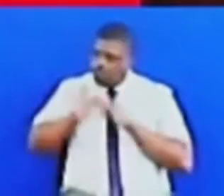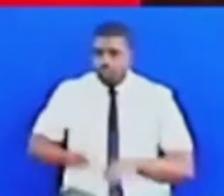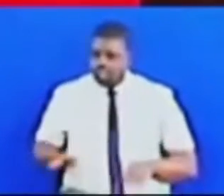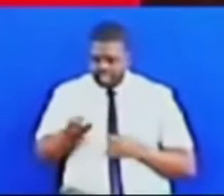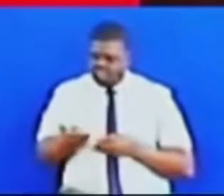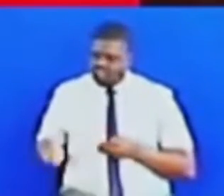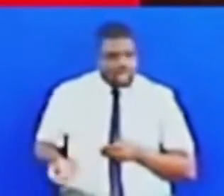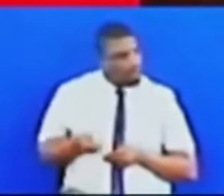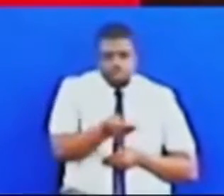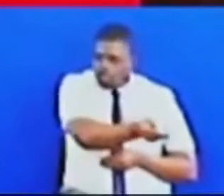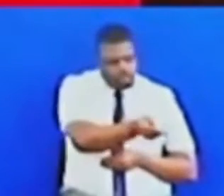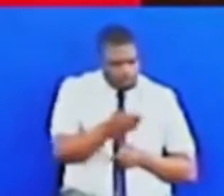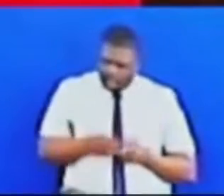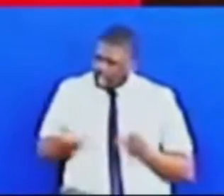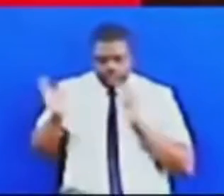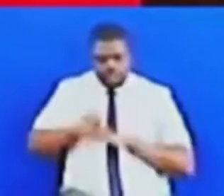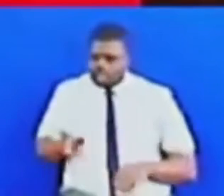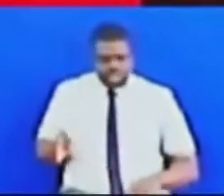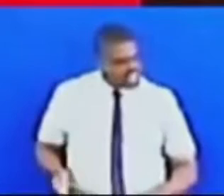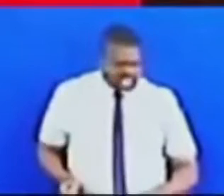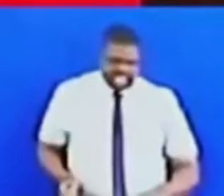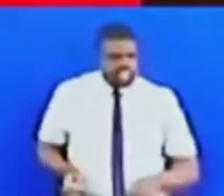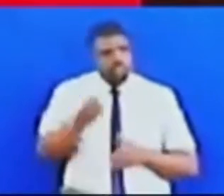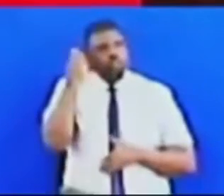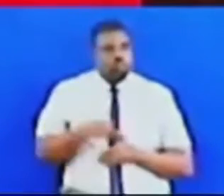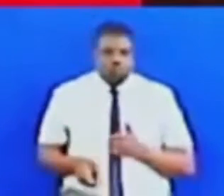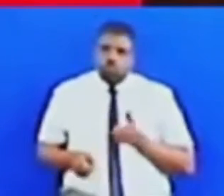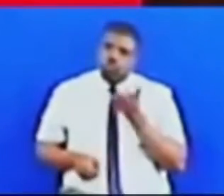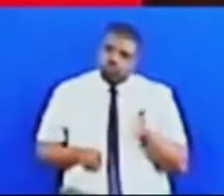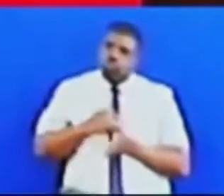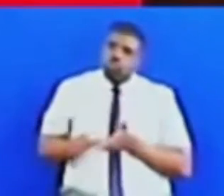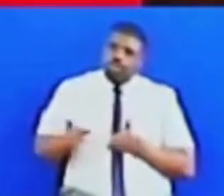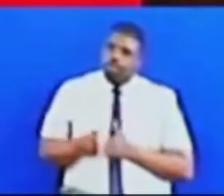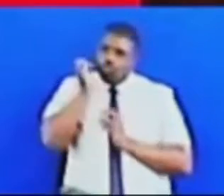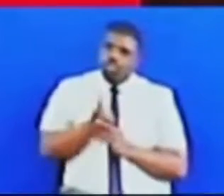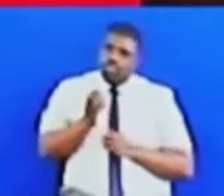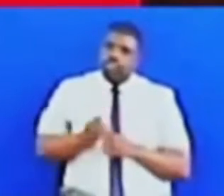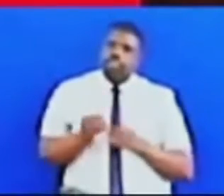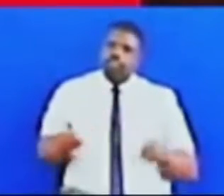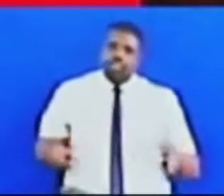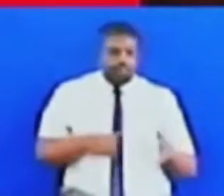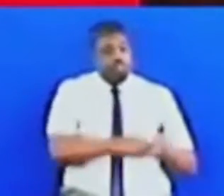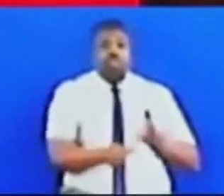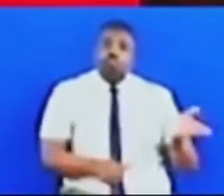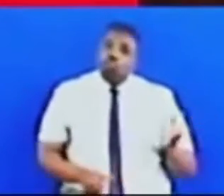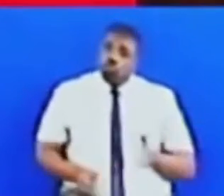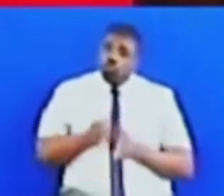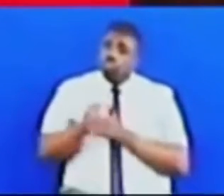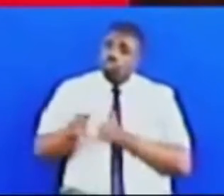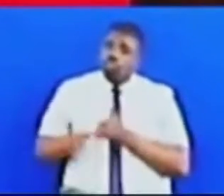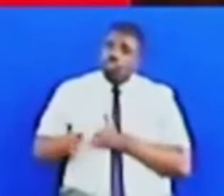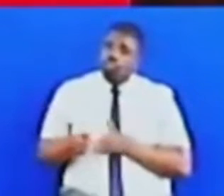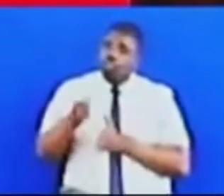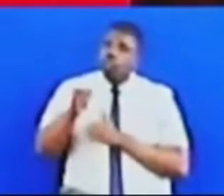fedha, haikamiliki, tunaletewa tozo ya kulipa kwa ajili ya ucheleweshaji wa malipo, tunakimbilia kwenda kulipa